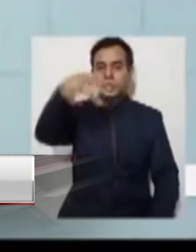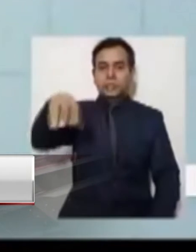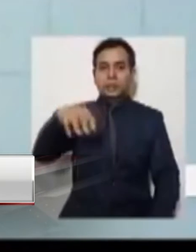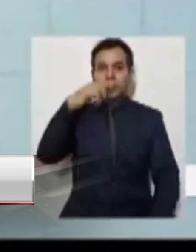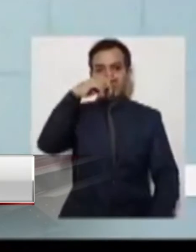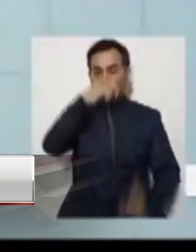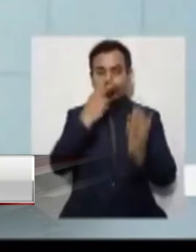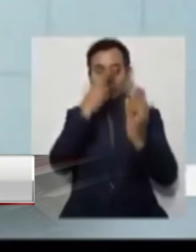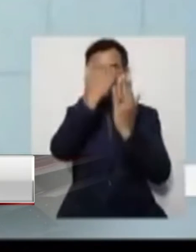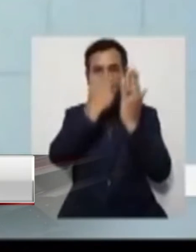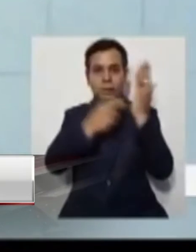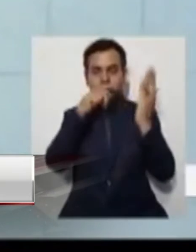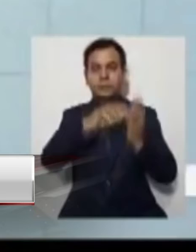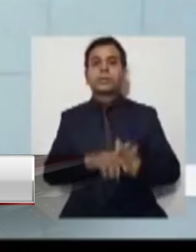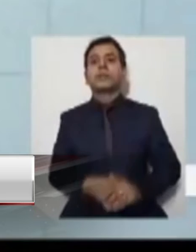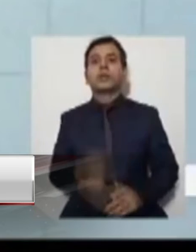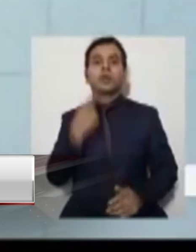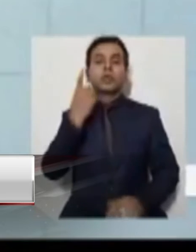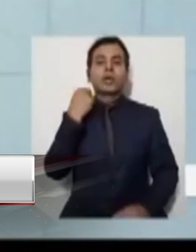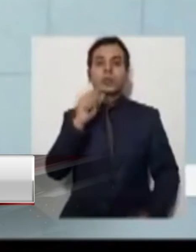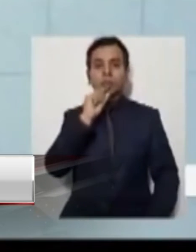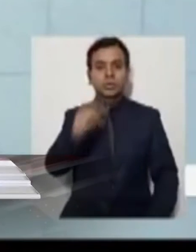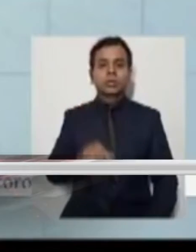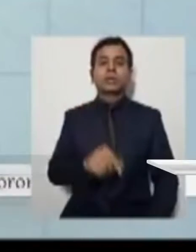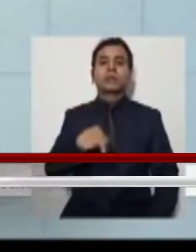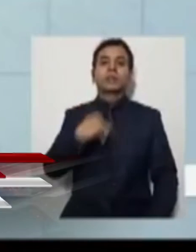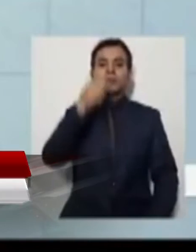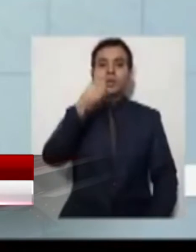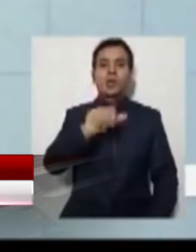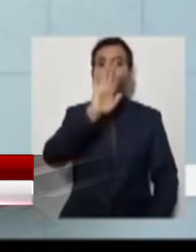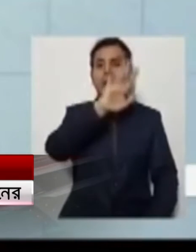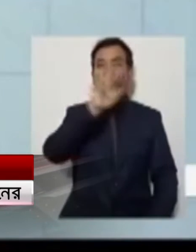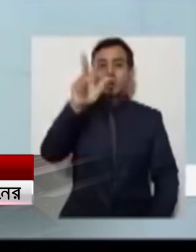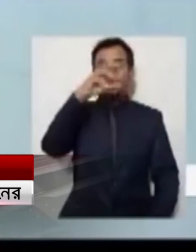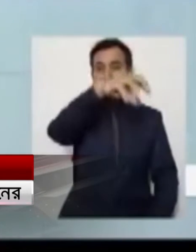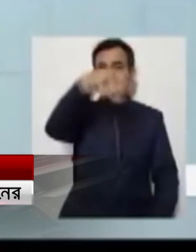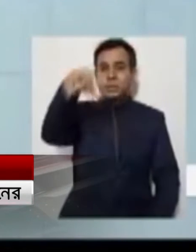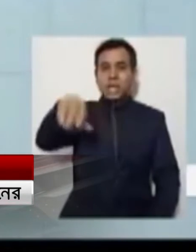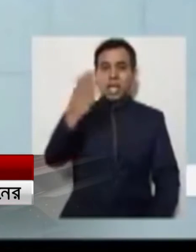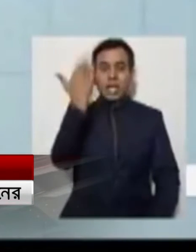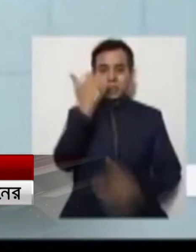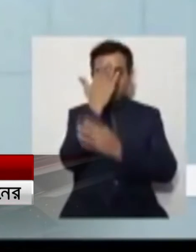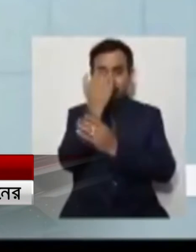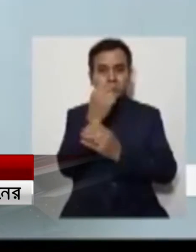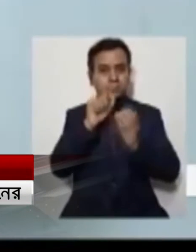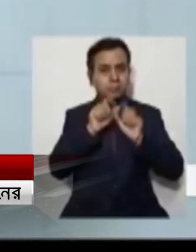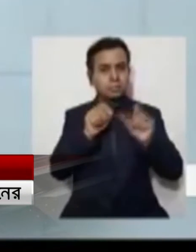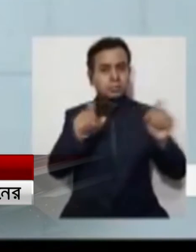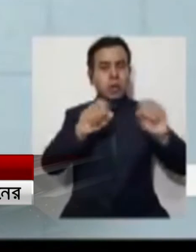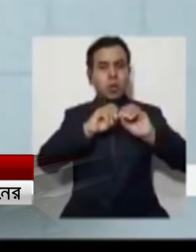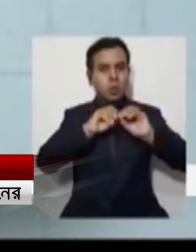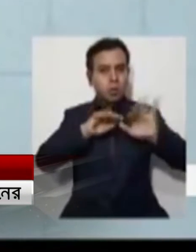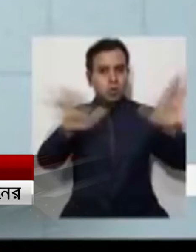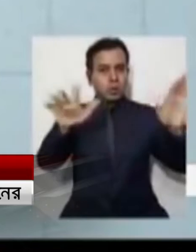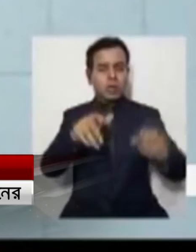হয়েছে, কিন্তু গত 24 এপ্রিলের যে জেলাগুলি বিশ্লেষণ করে দেখছি যে আমাদের এখন আক্রান্ত জেলা